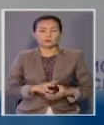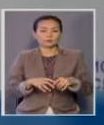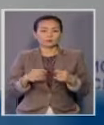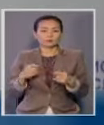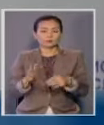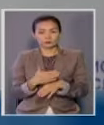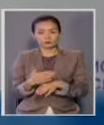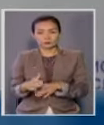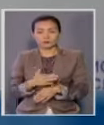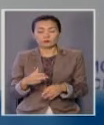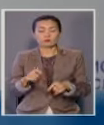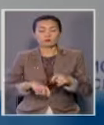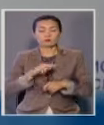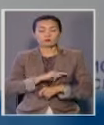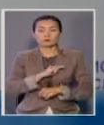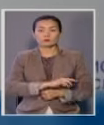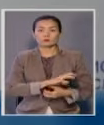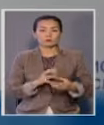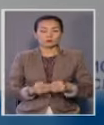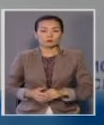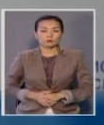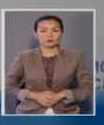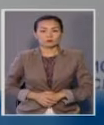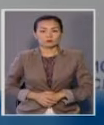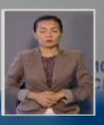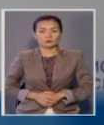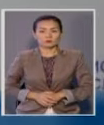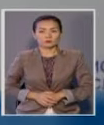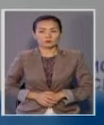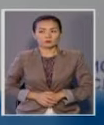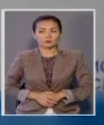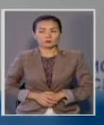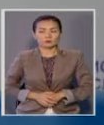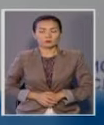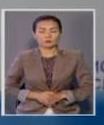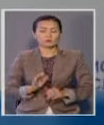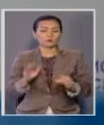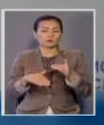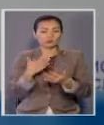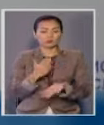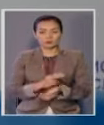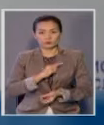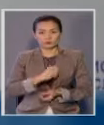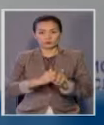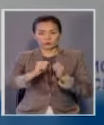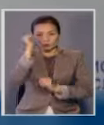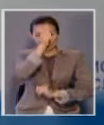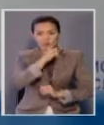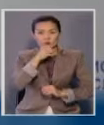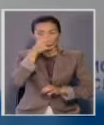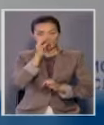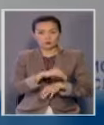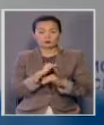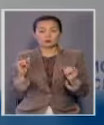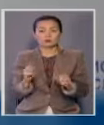көрсеткендей, аудиторлық іс-шаралардың қорытындылары бойынша бұзушылықтардың айтарлықтай үлесі ол жыл сайын тәжірибе айналдырған,